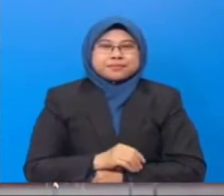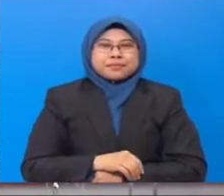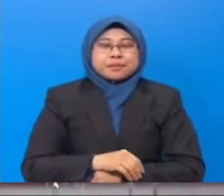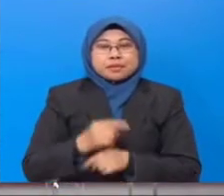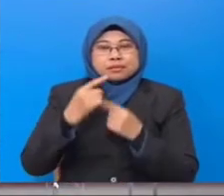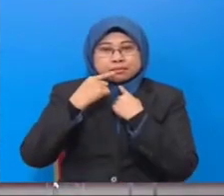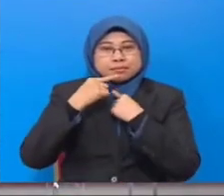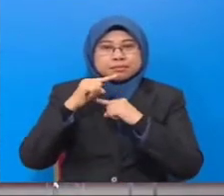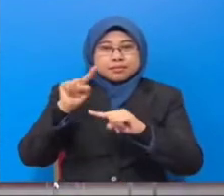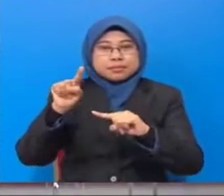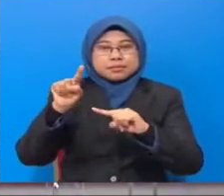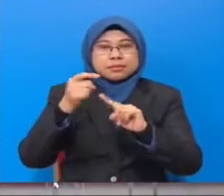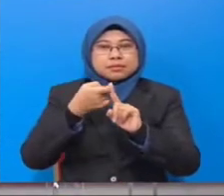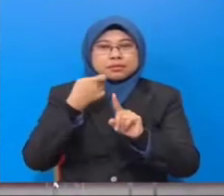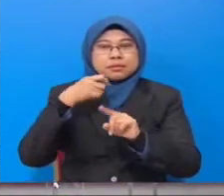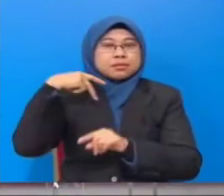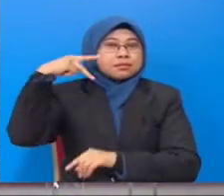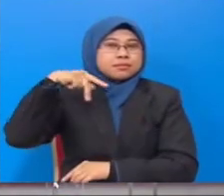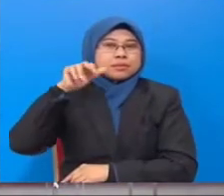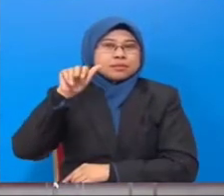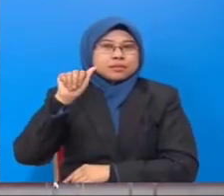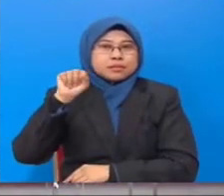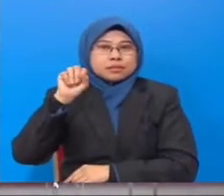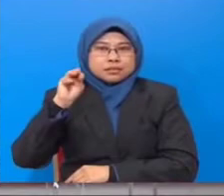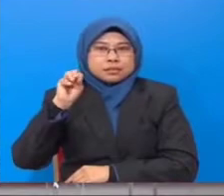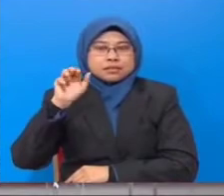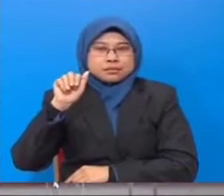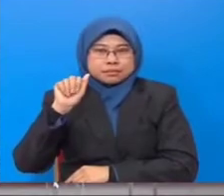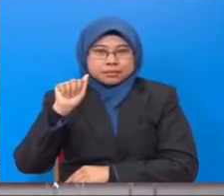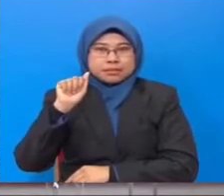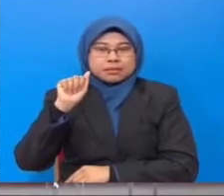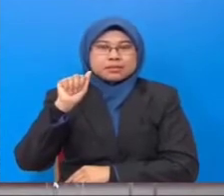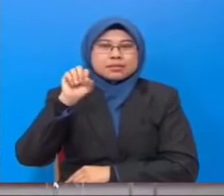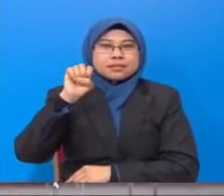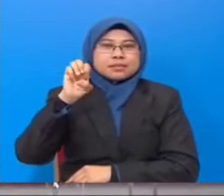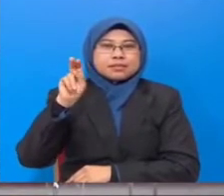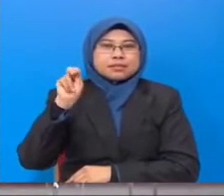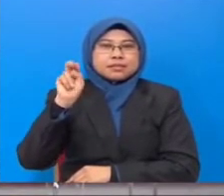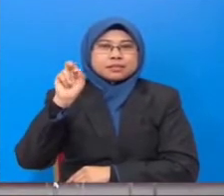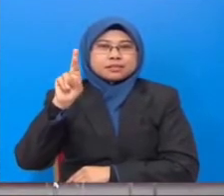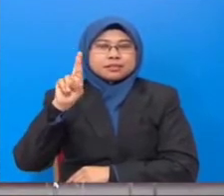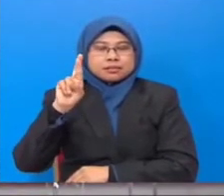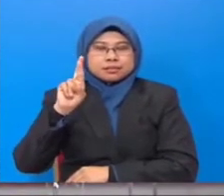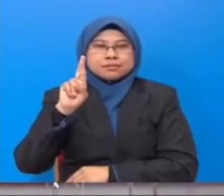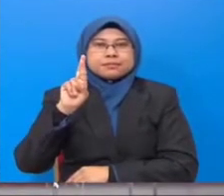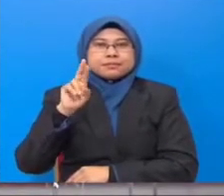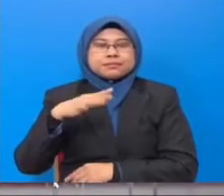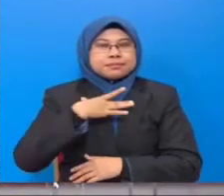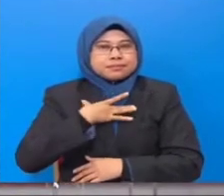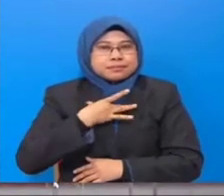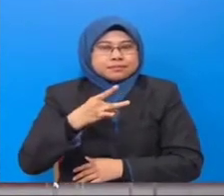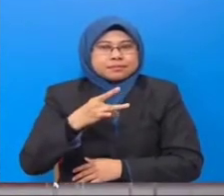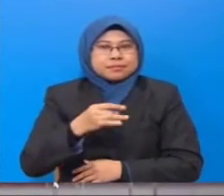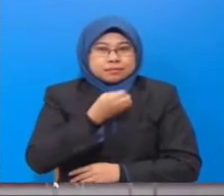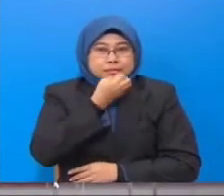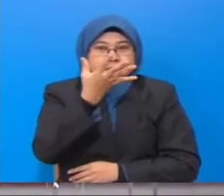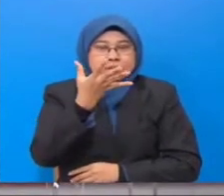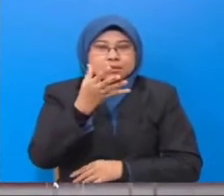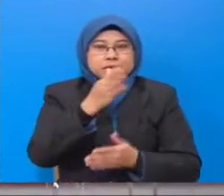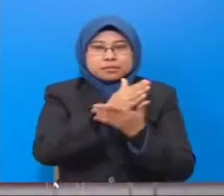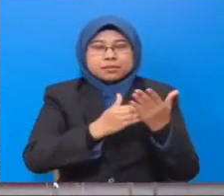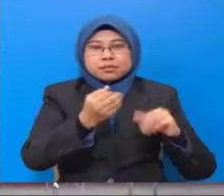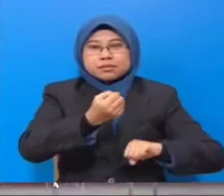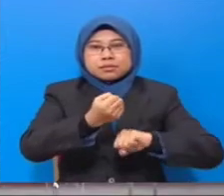menjawab persoalan daripada pohon asma sinetron Asmat tadi Suke kaminya tekan bahwa bagian